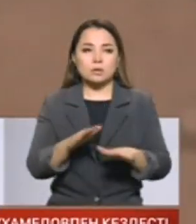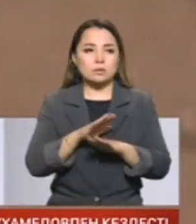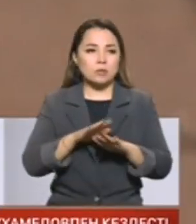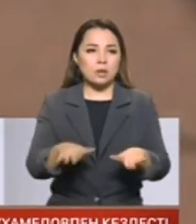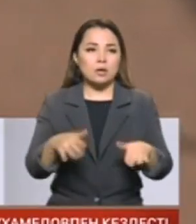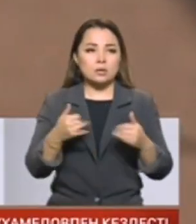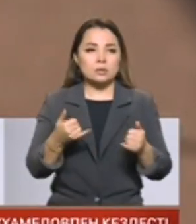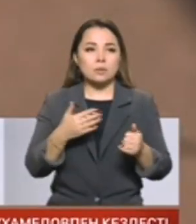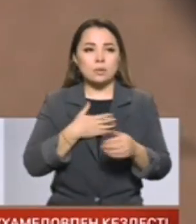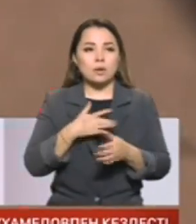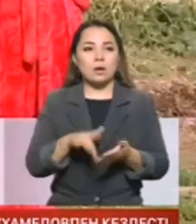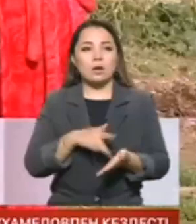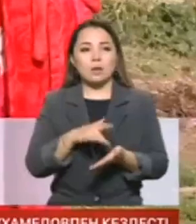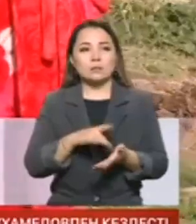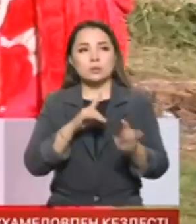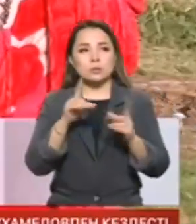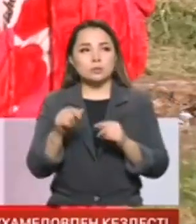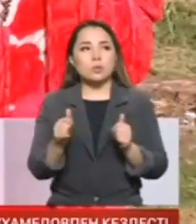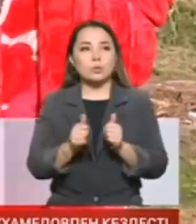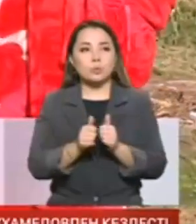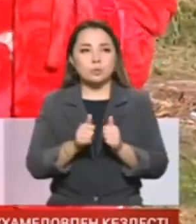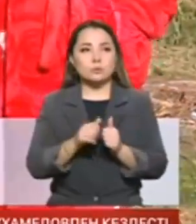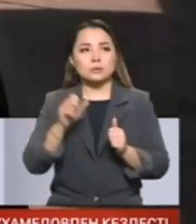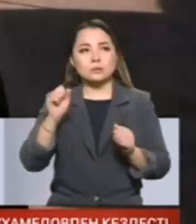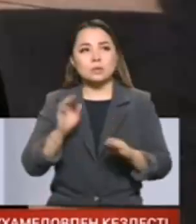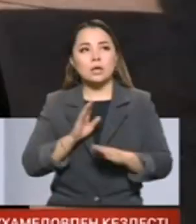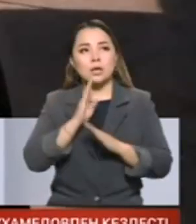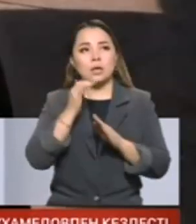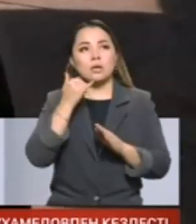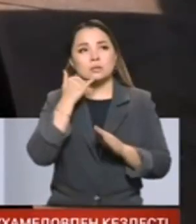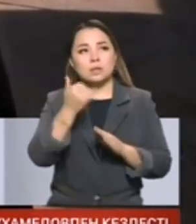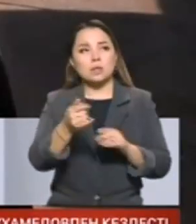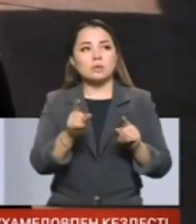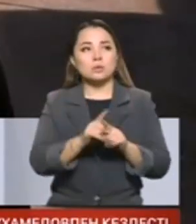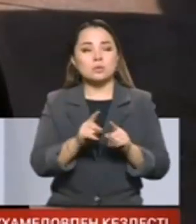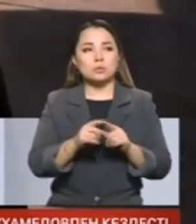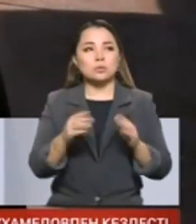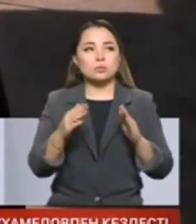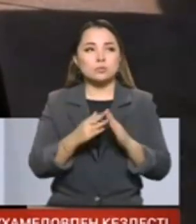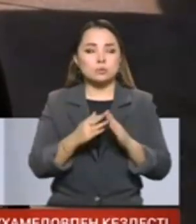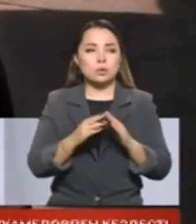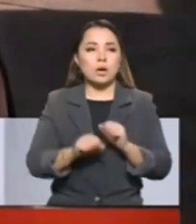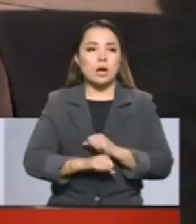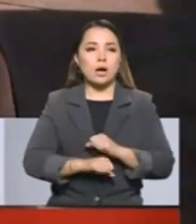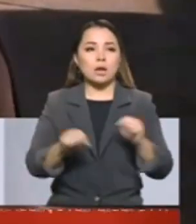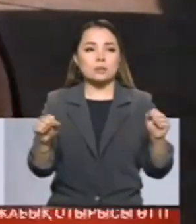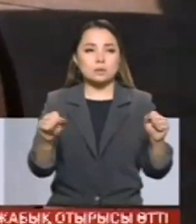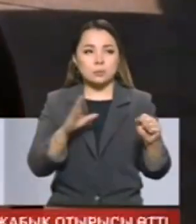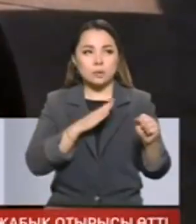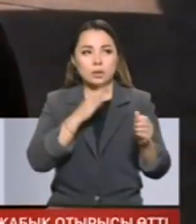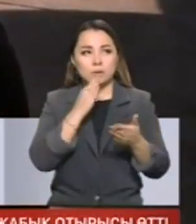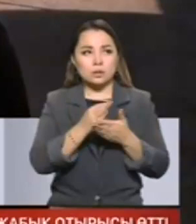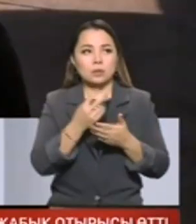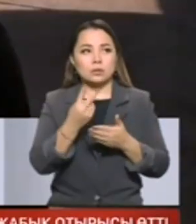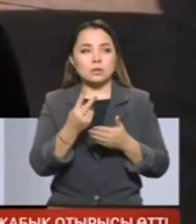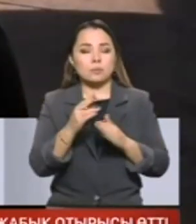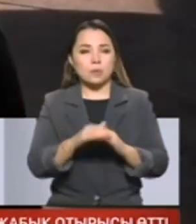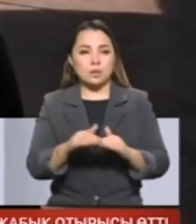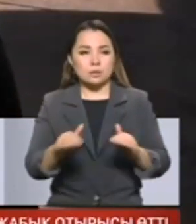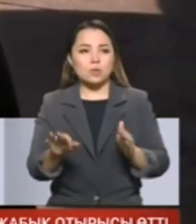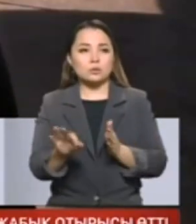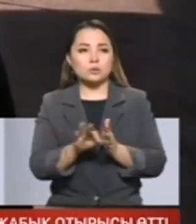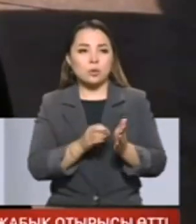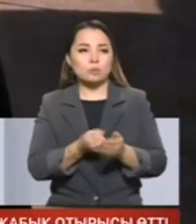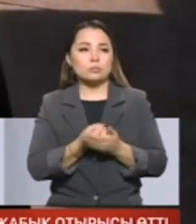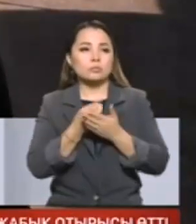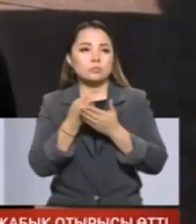күні мен қалаға кеткем, көршілеріміз таңертең звондап, үйлеріңізді атып кетті, екі бауырыңызды неге скорыймен алып кетті